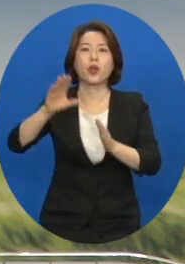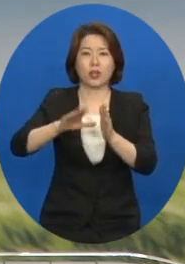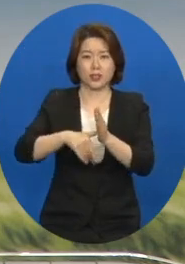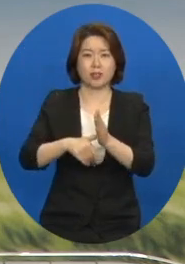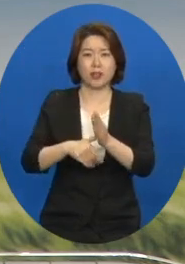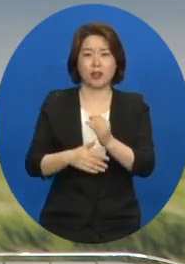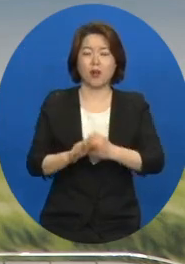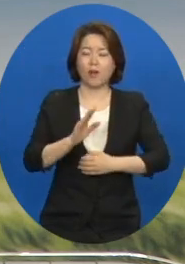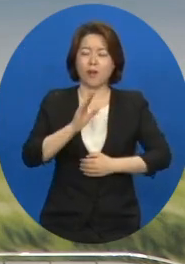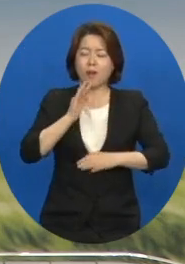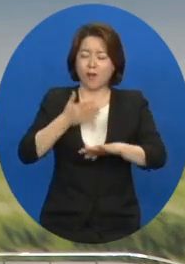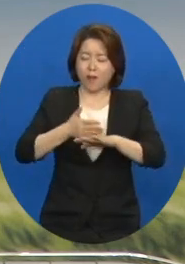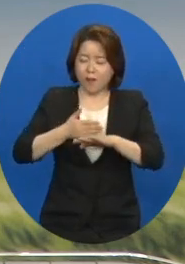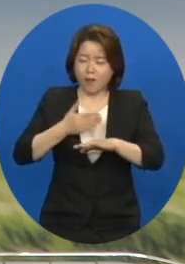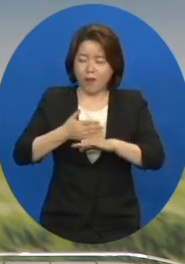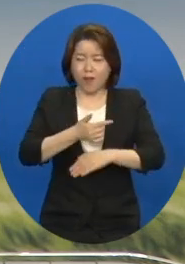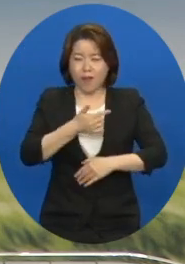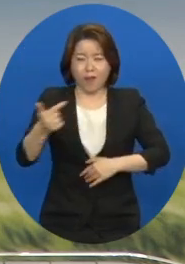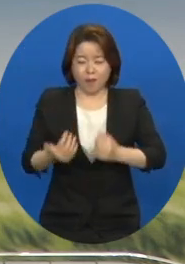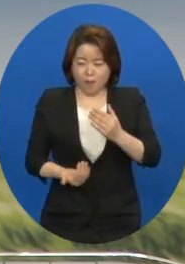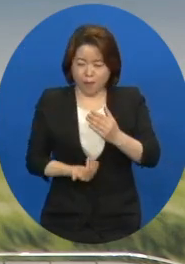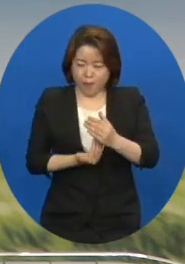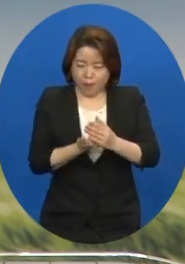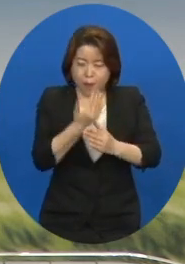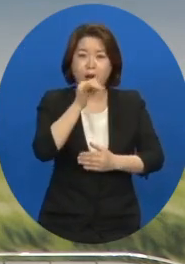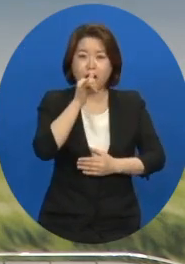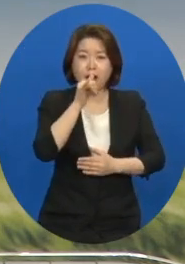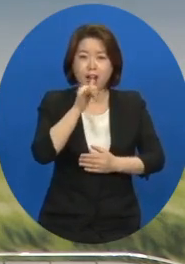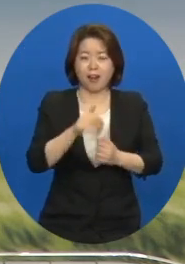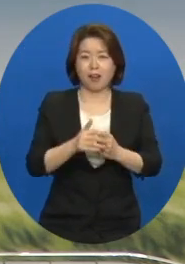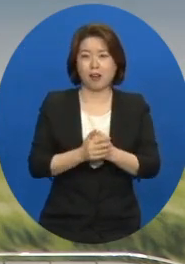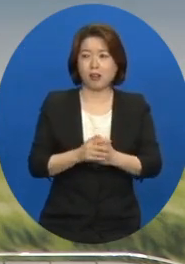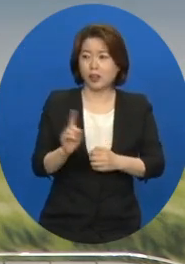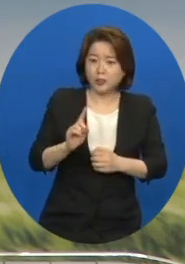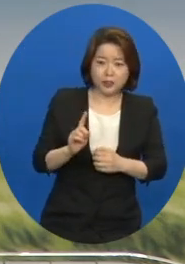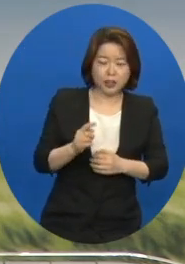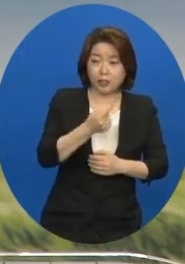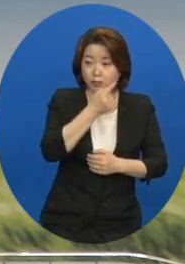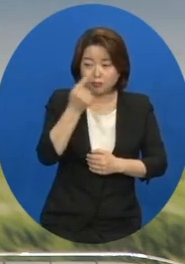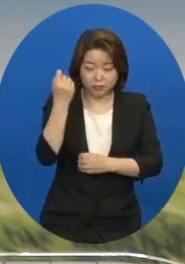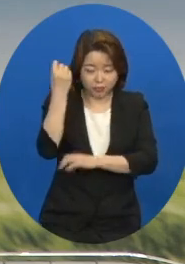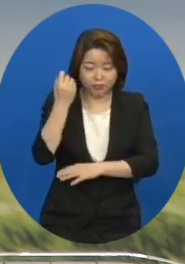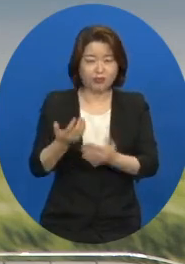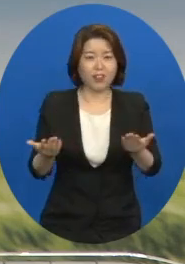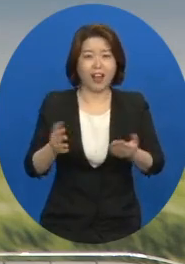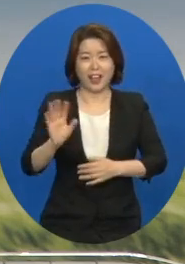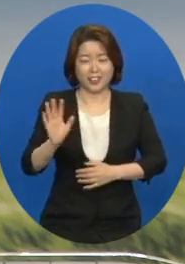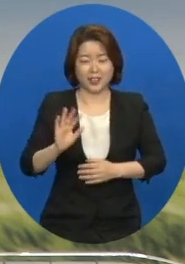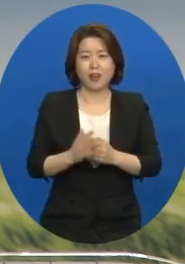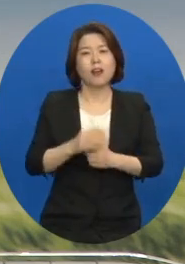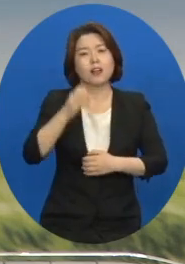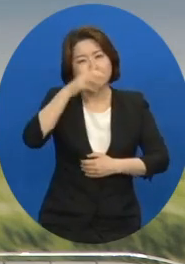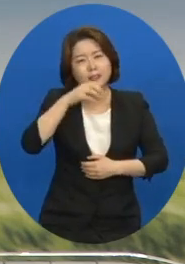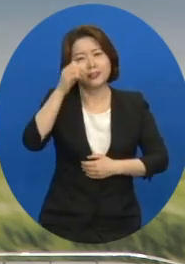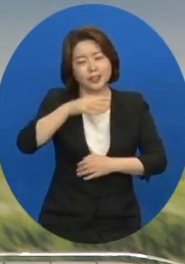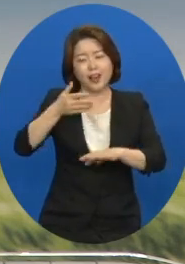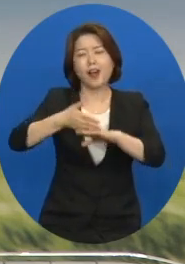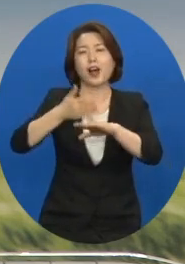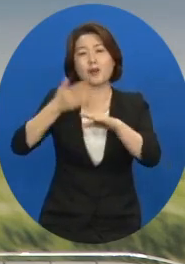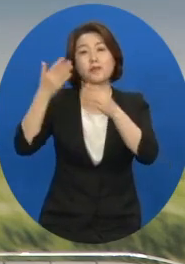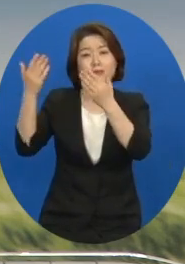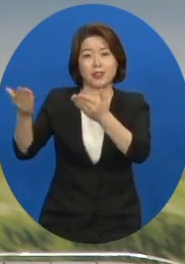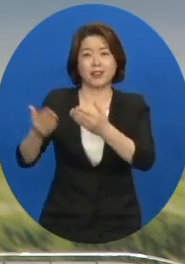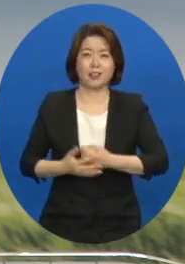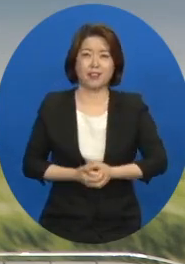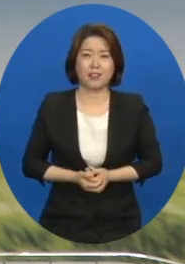그때는 그렇게 감사하는 마음이 일어나는데 딱히 무슨 근거가 있는 건 아니에요. 그냥 너무 감사하더라고요.